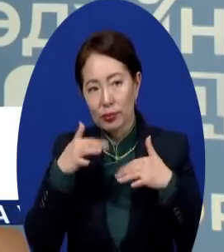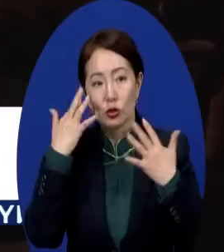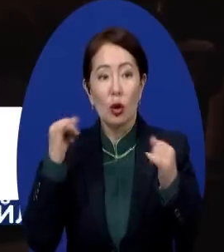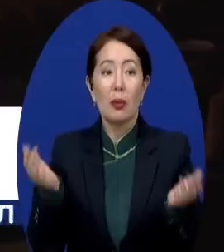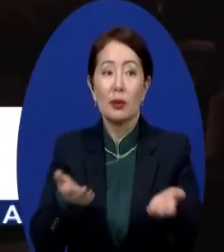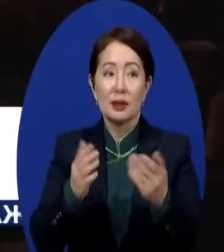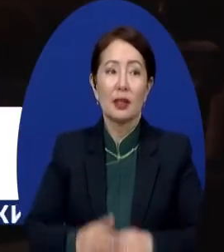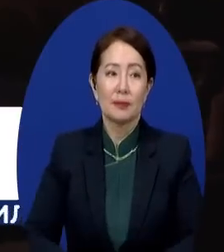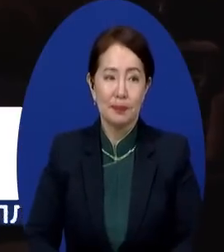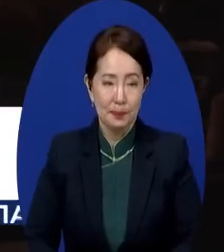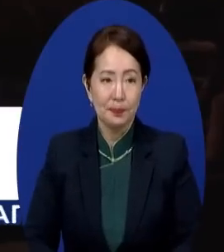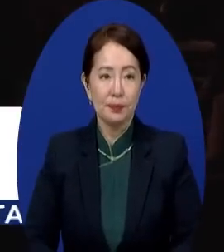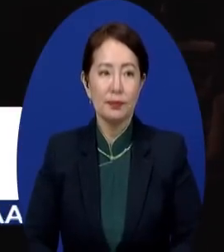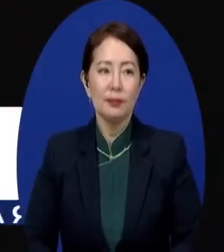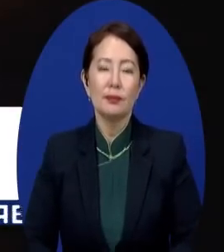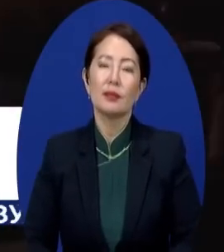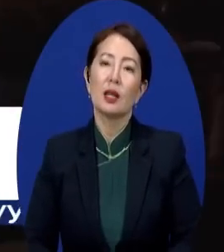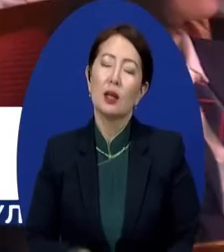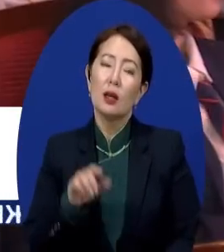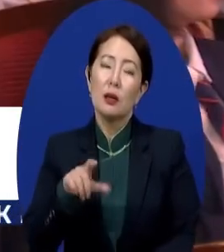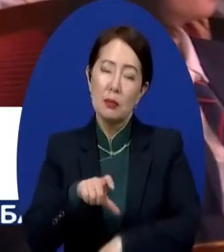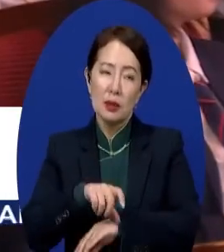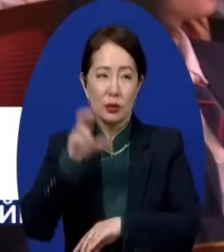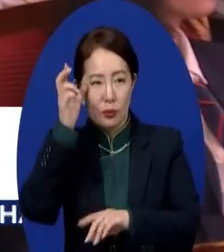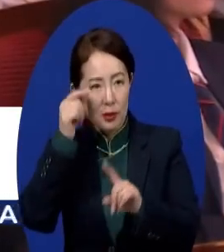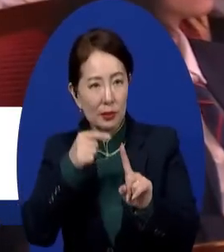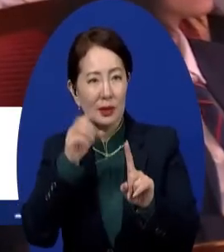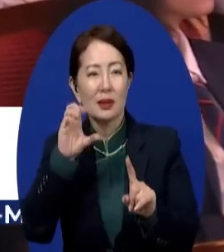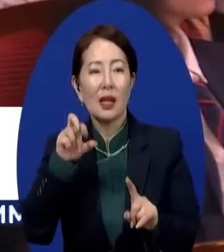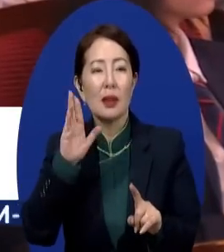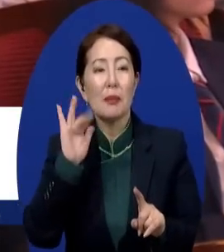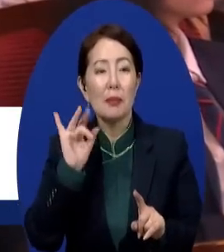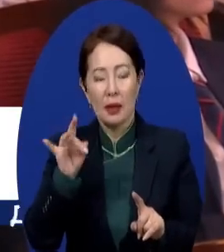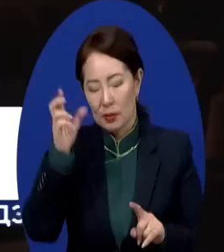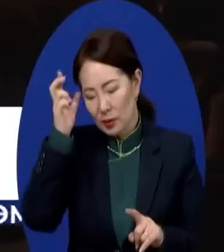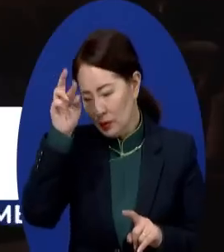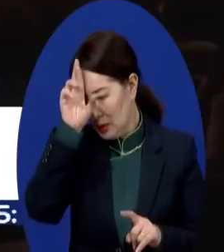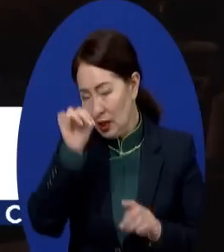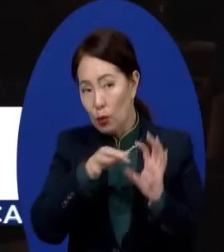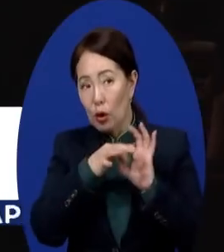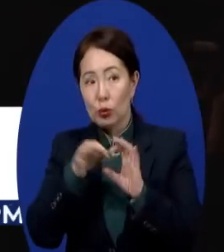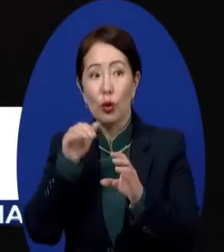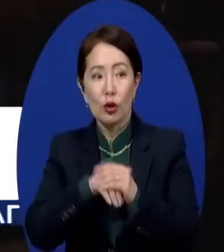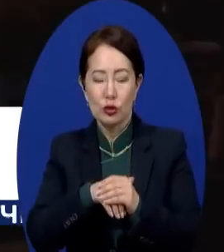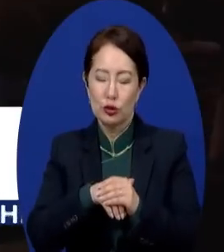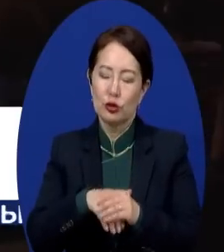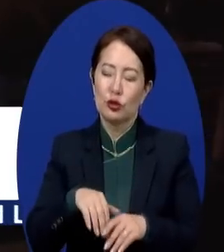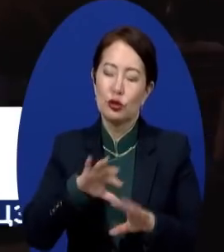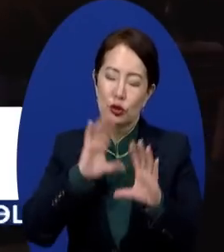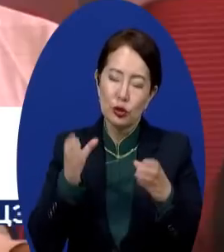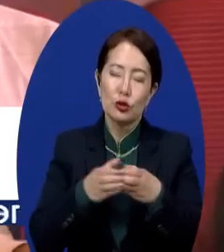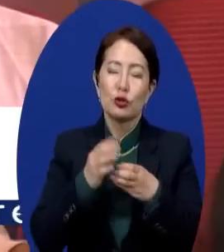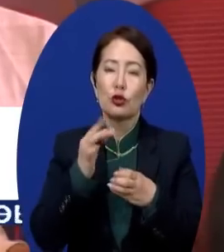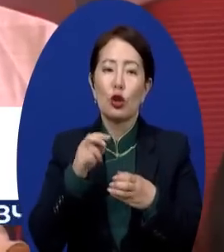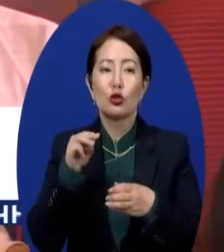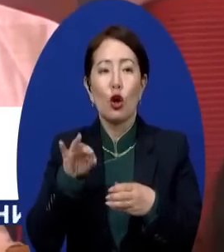хийчихнэ. Энэ оноос мэрэгжлийн боловсролын салбар боловсролын яамны харьанд очсон. Цогц тогтолцоог бий болгох